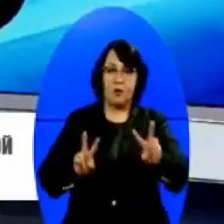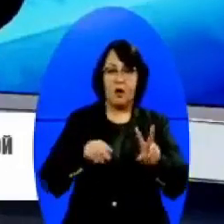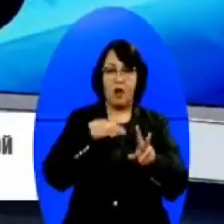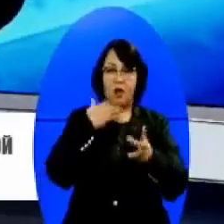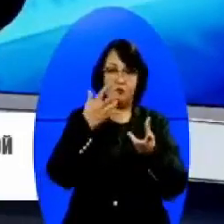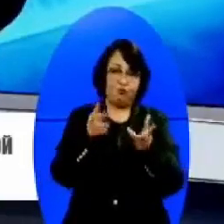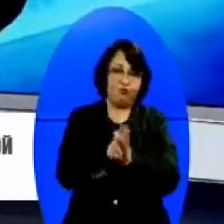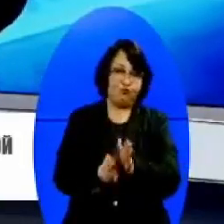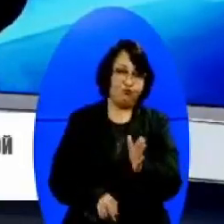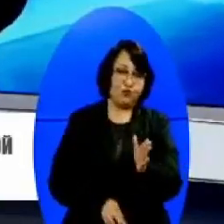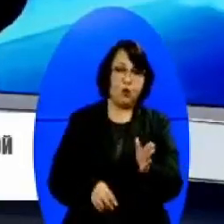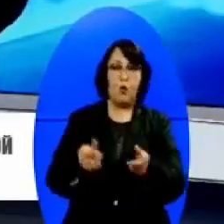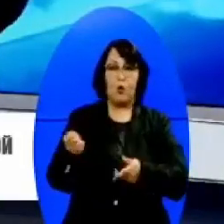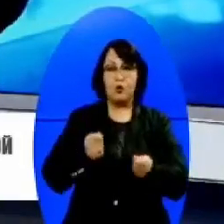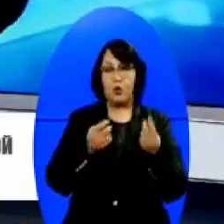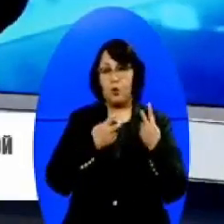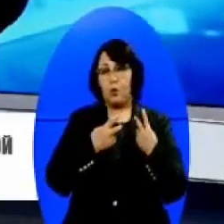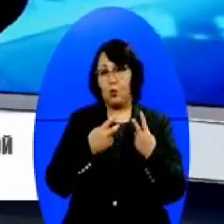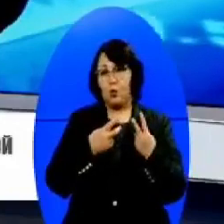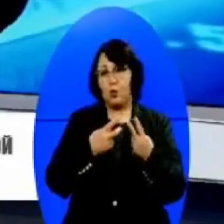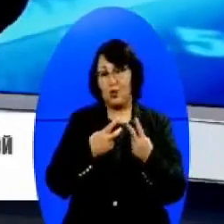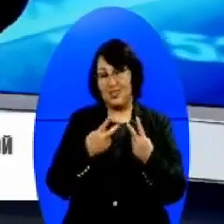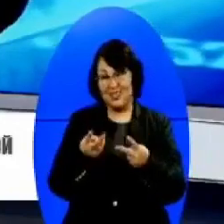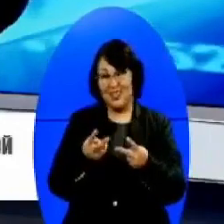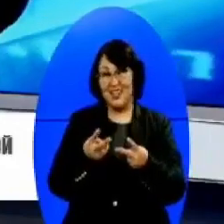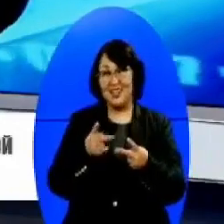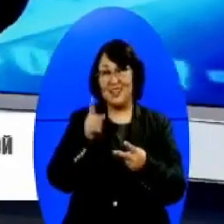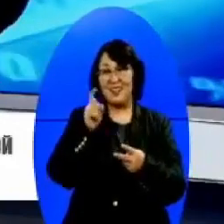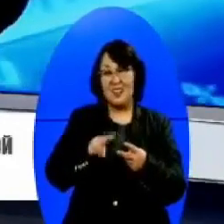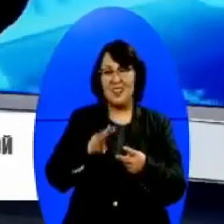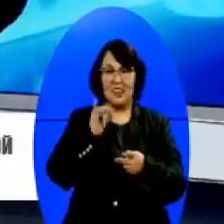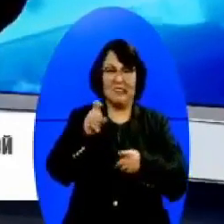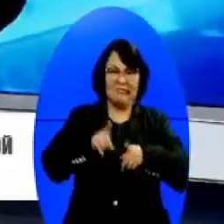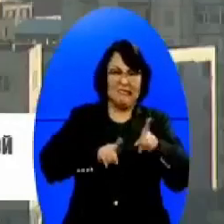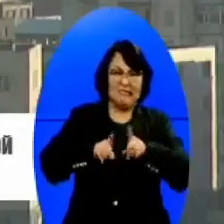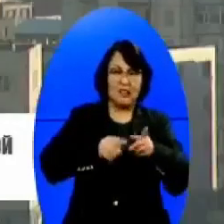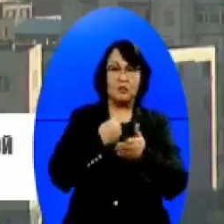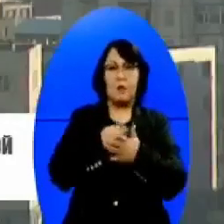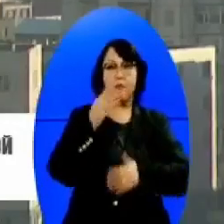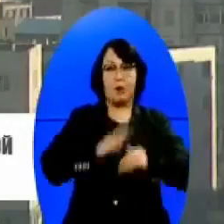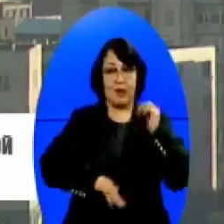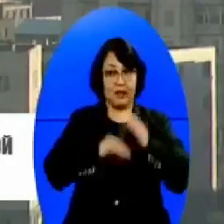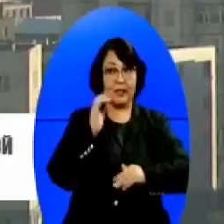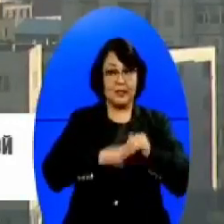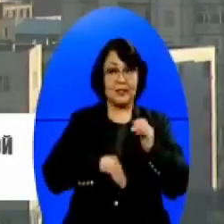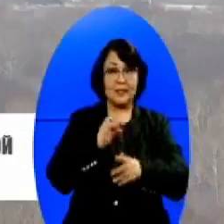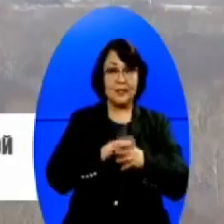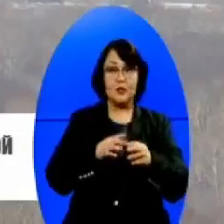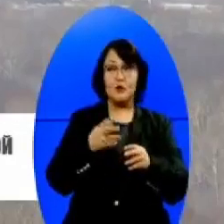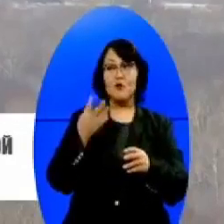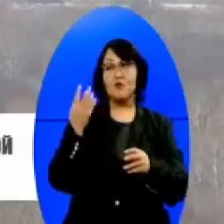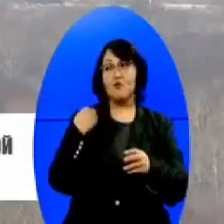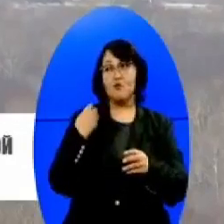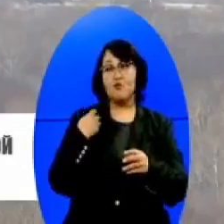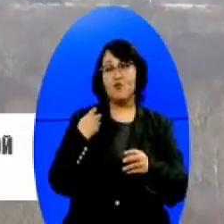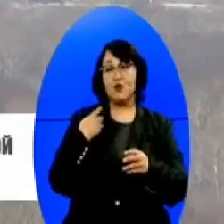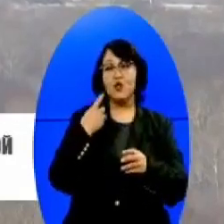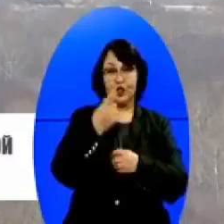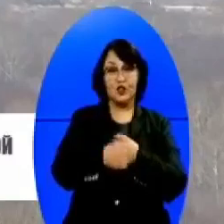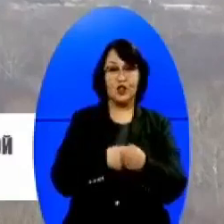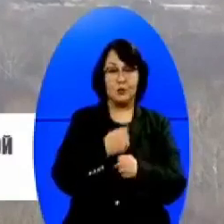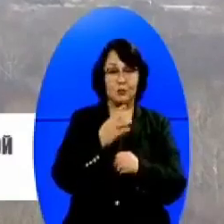худалдаа үйлчилгээч гэлтгүй хит өрсөлдөөн бизнесийн бүхий л салбарт байна. За тухайлбал барилгын салбарын хөгжил эд цэцгэлсэн хэдэн жилүүдэд